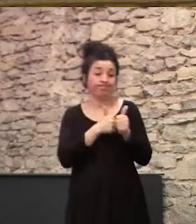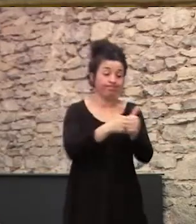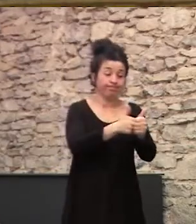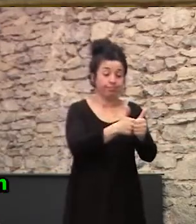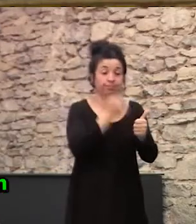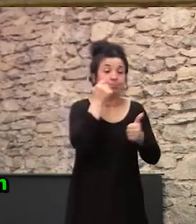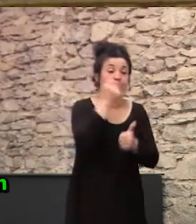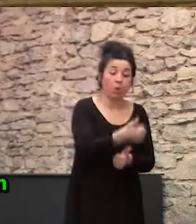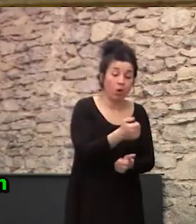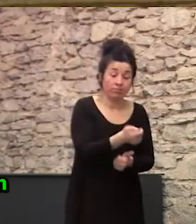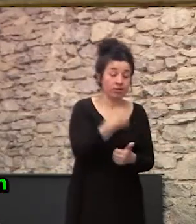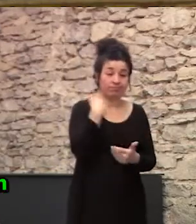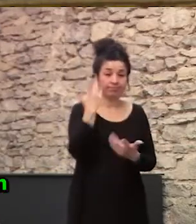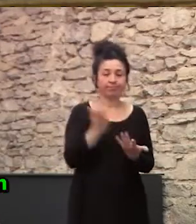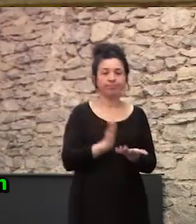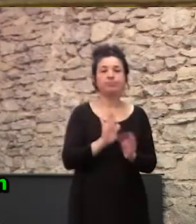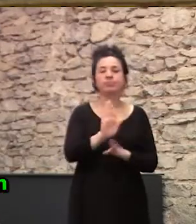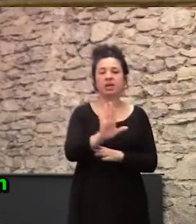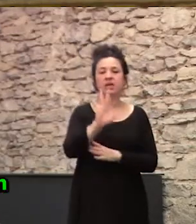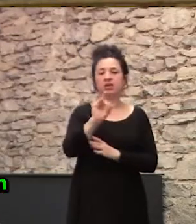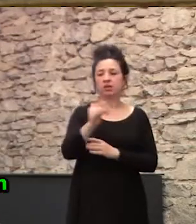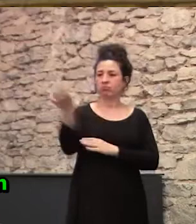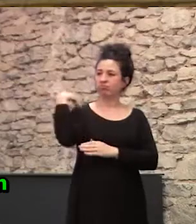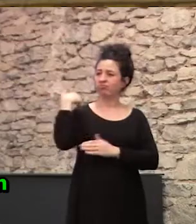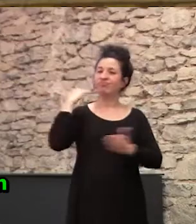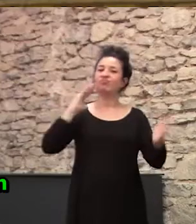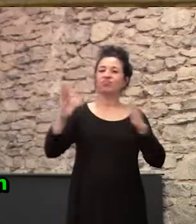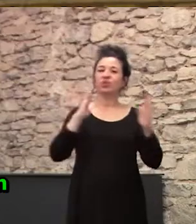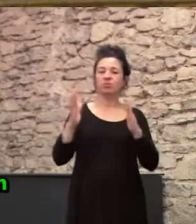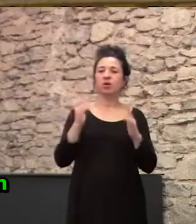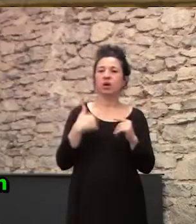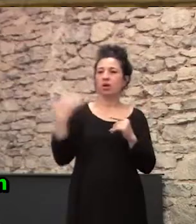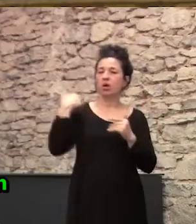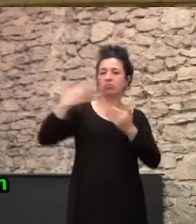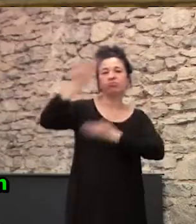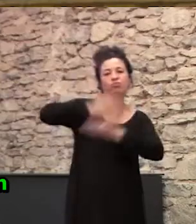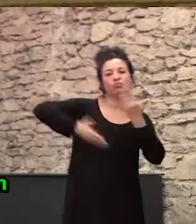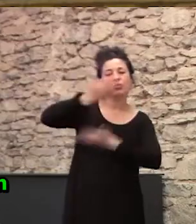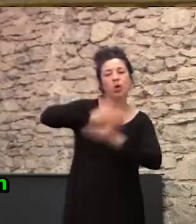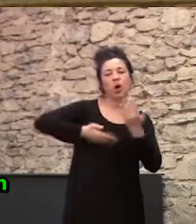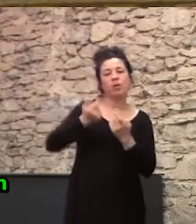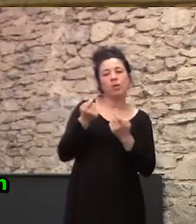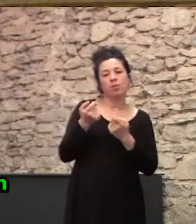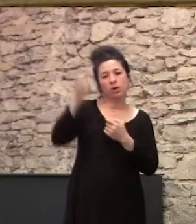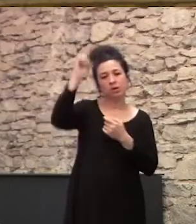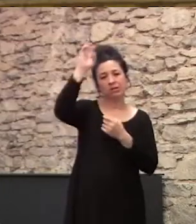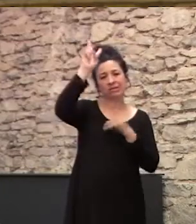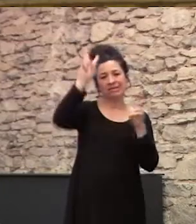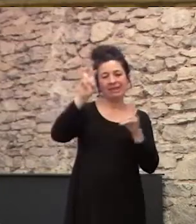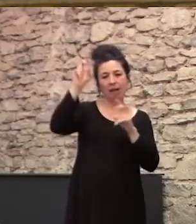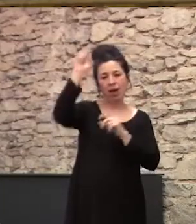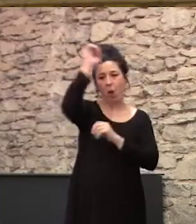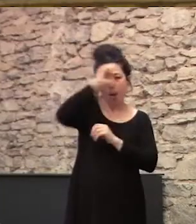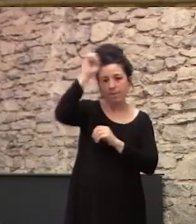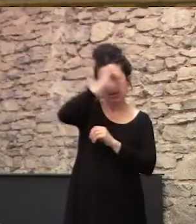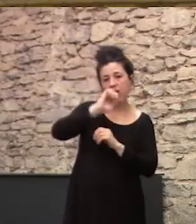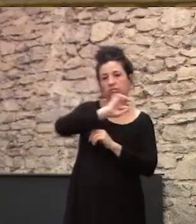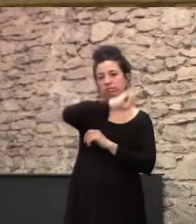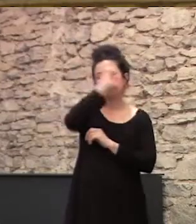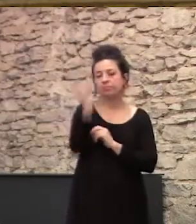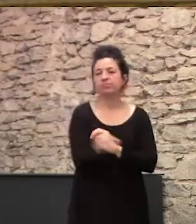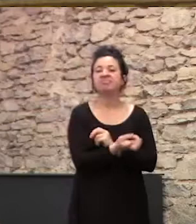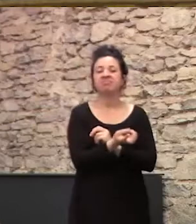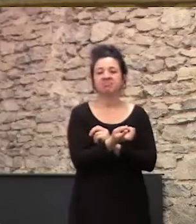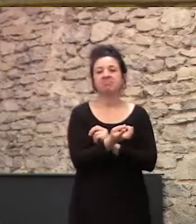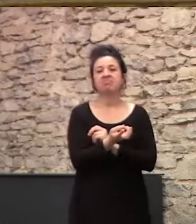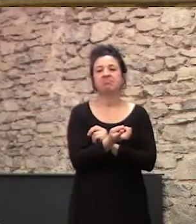Klito, baina bai, bueno, bere garaian Nikola bat unuen pixkat egitzi kontuekin eta horrela,